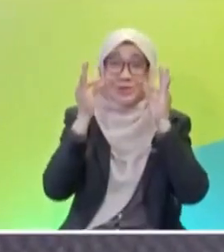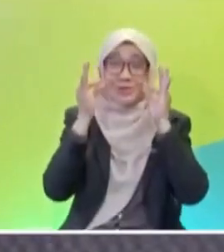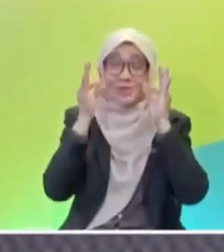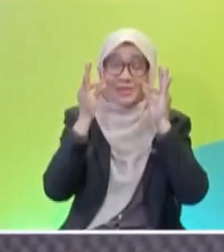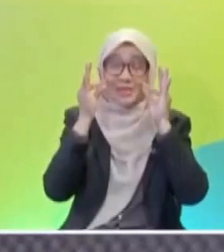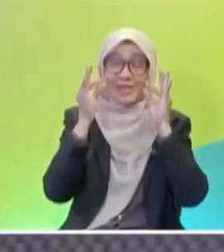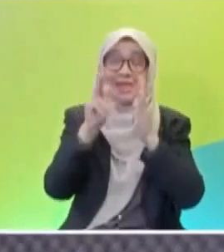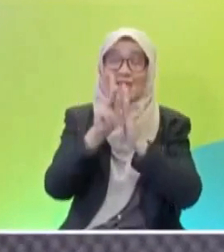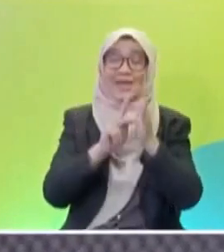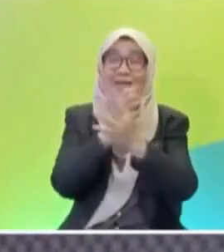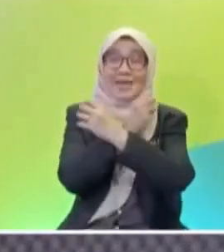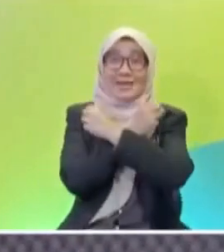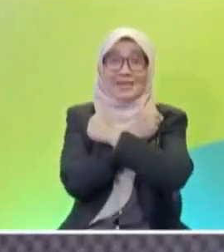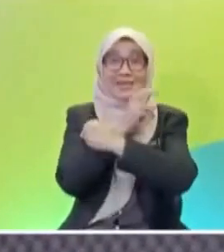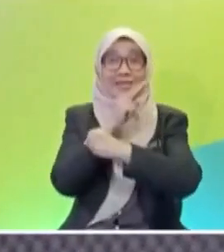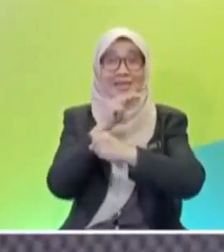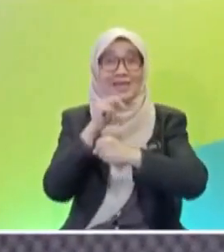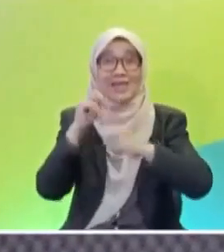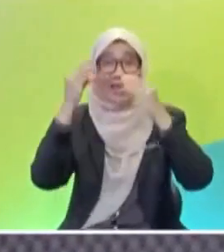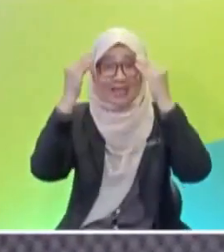Cikgu yang bernama dong